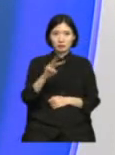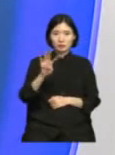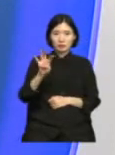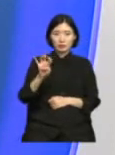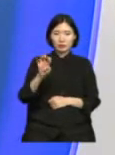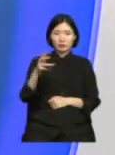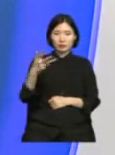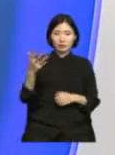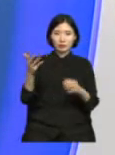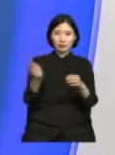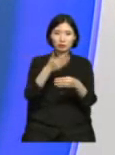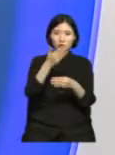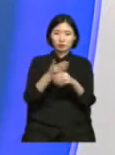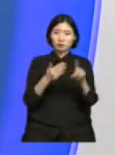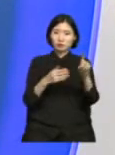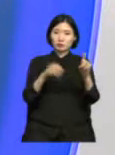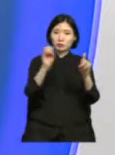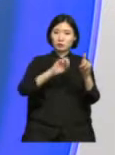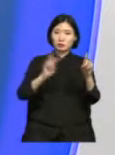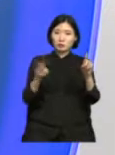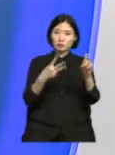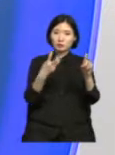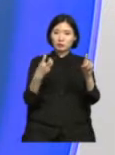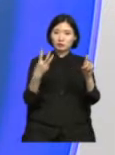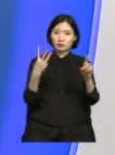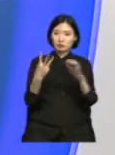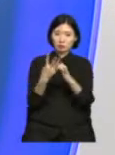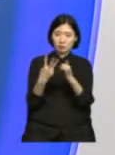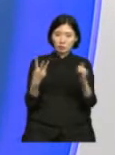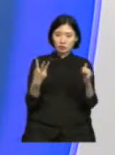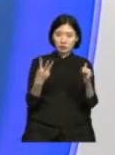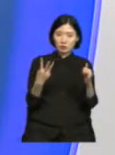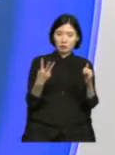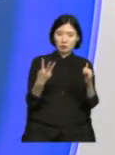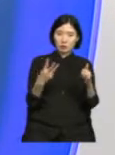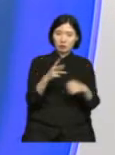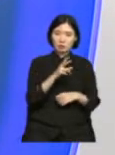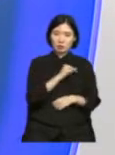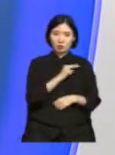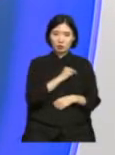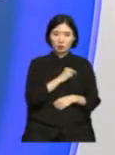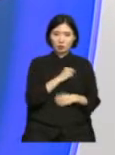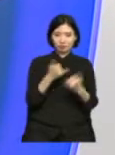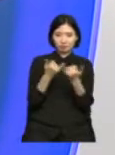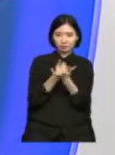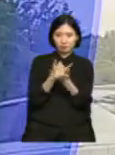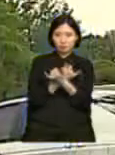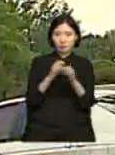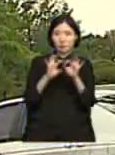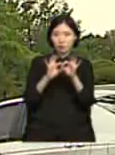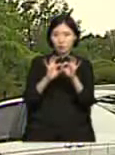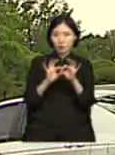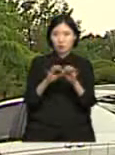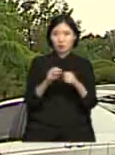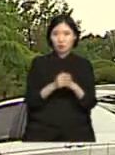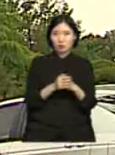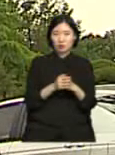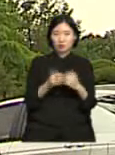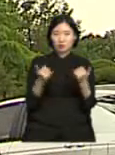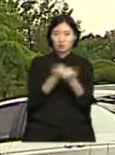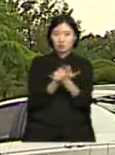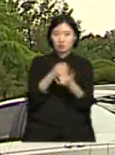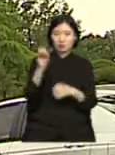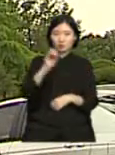중 11%에 달하는 333명이 임직원과 친인척 관계라고 밝혔습니다. 이 중 친인척